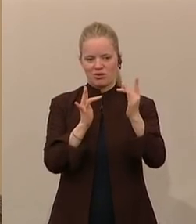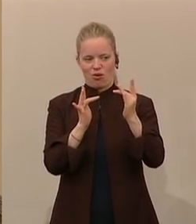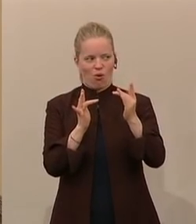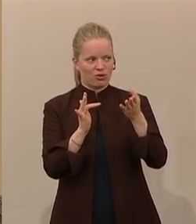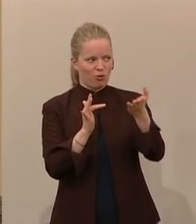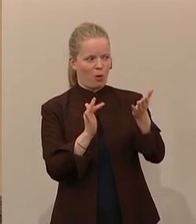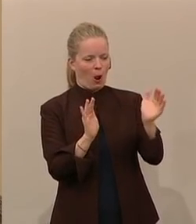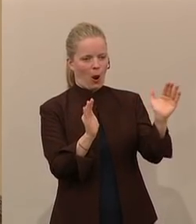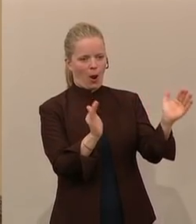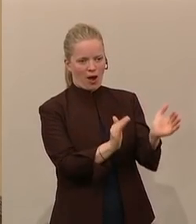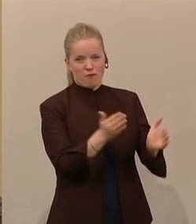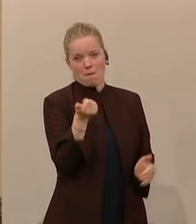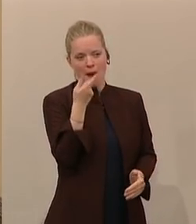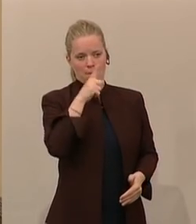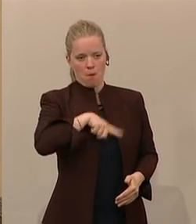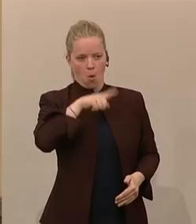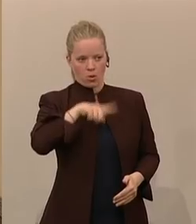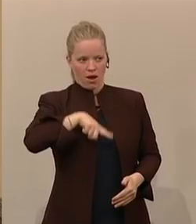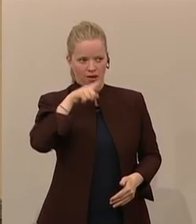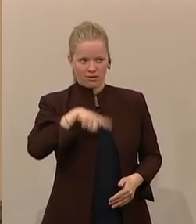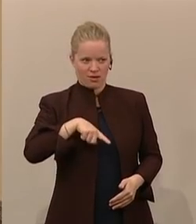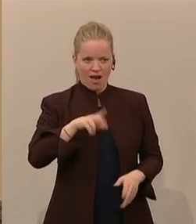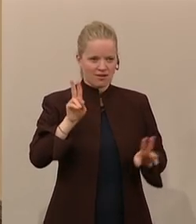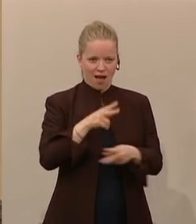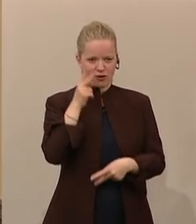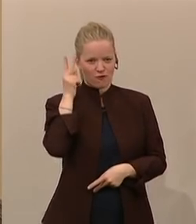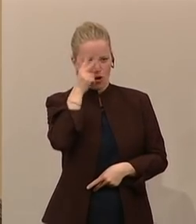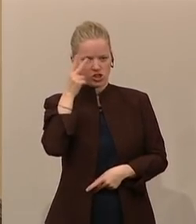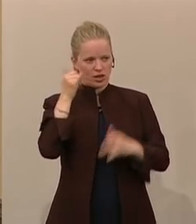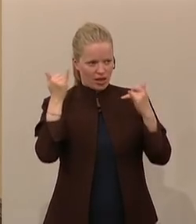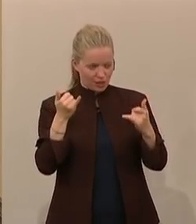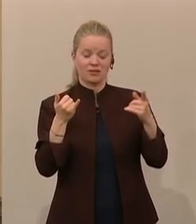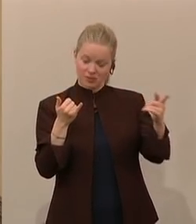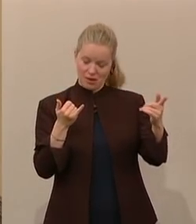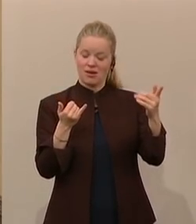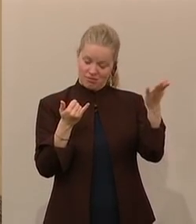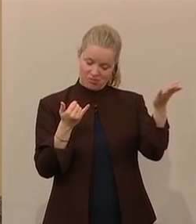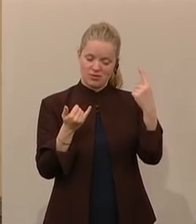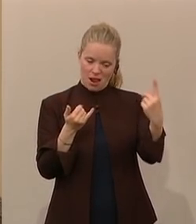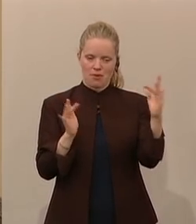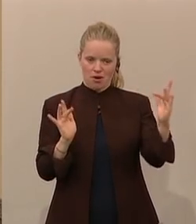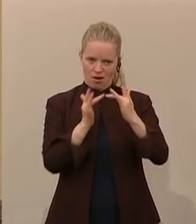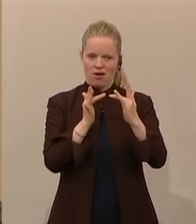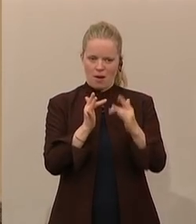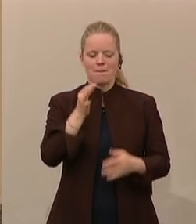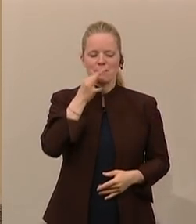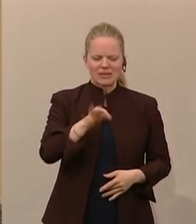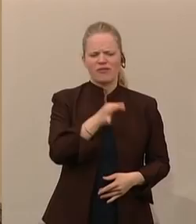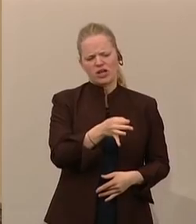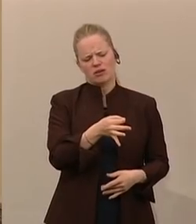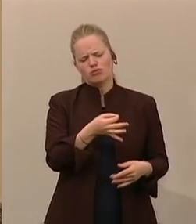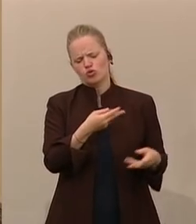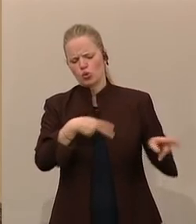sind, die vor wenigen Monaten noch unvorstellbar war. Deshalb werden Sie wieder ein bisschen vernünftiger. Das war ja